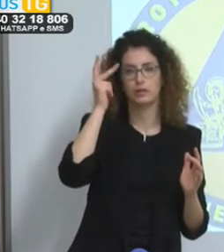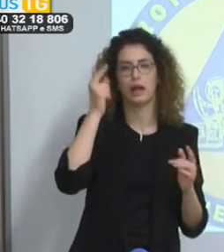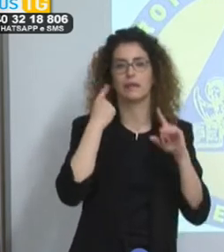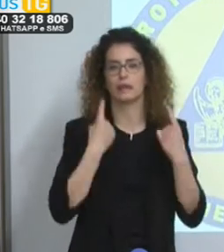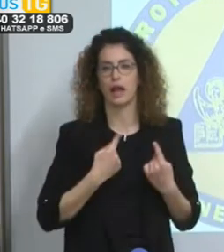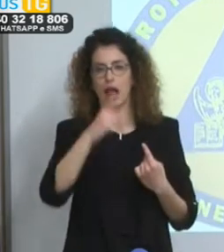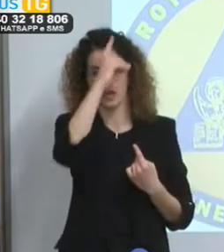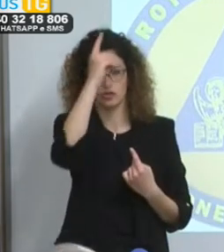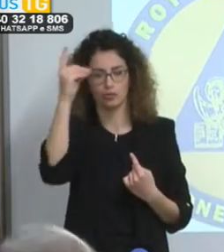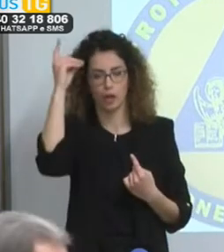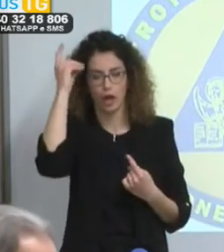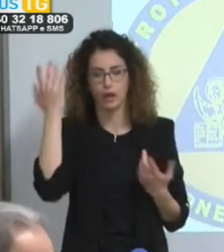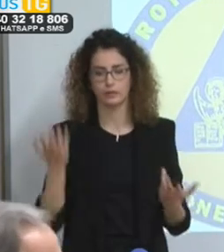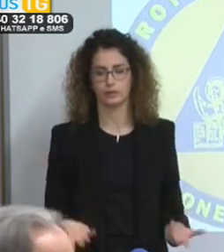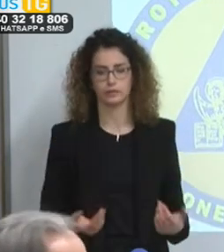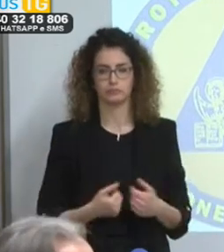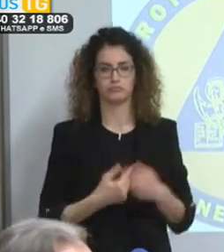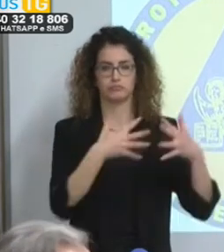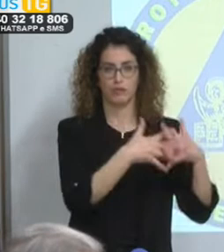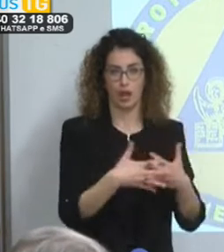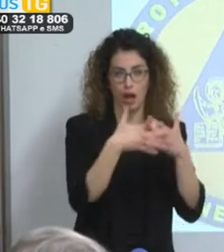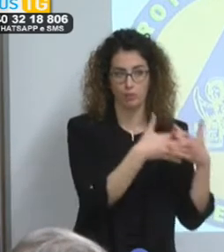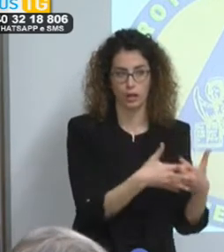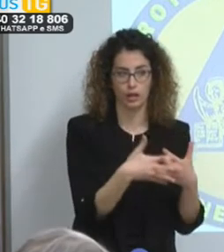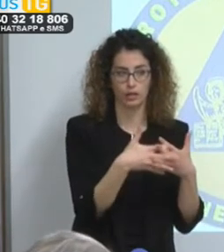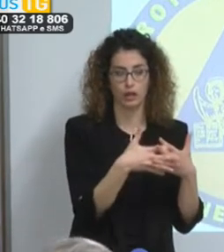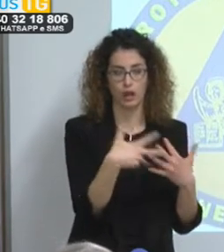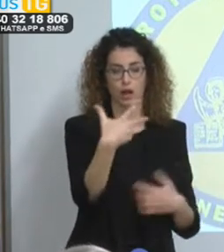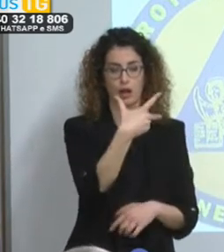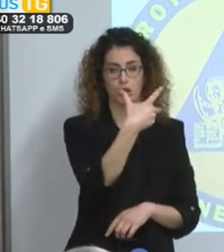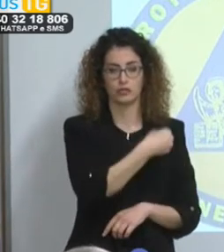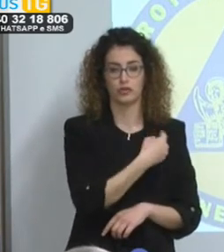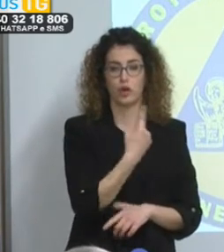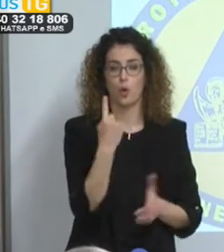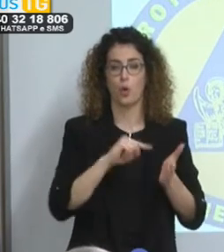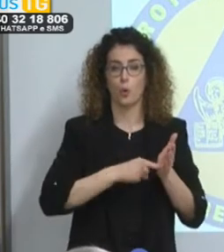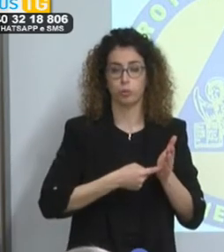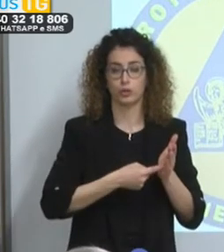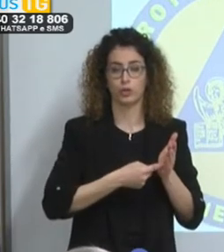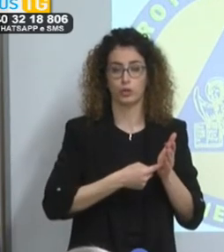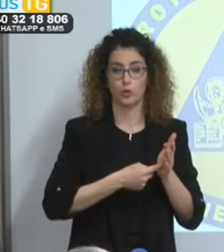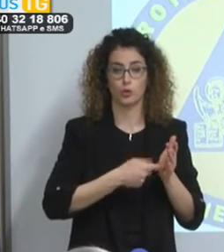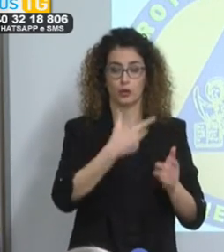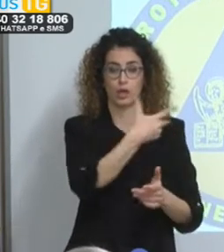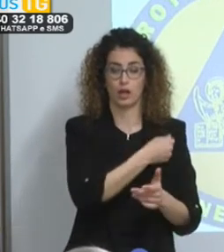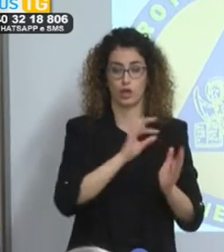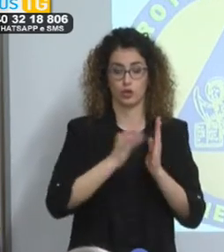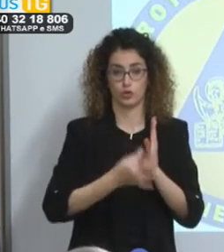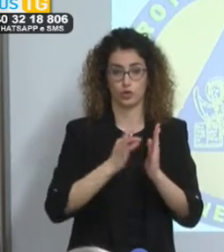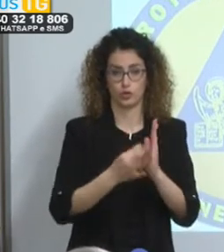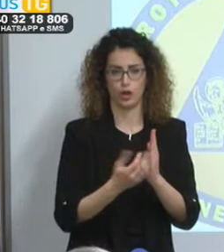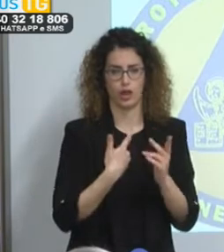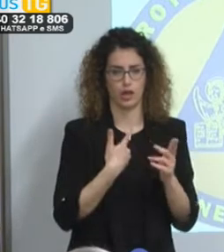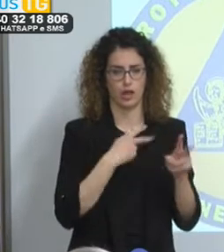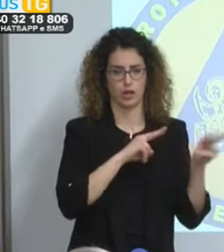Israele e Stati Uniti, che sta vaccinando a 1 milione di vaccini al giorno, e molte altre